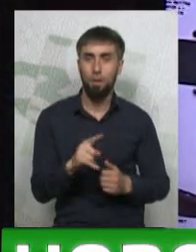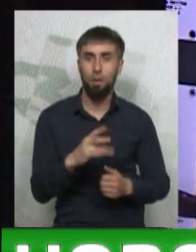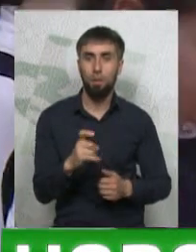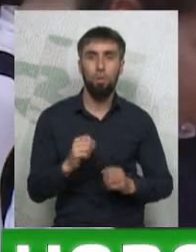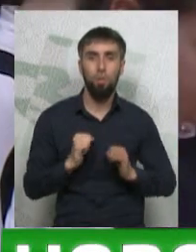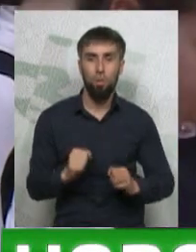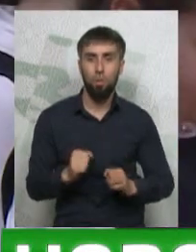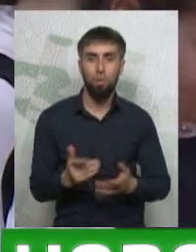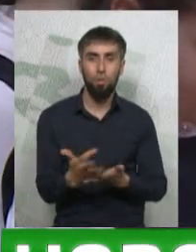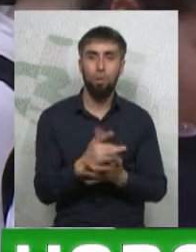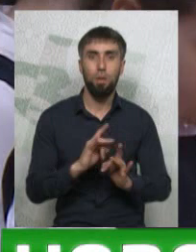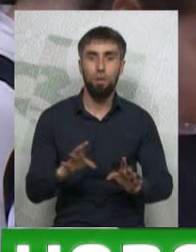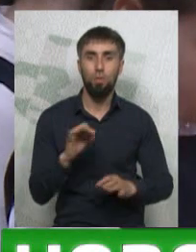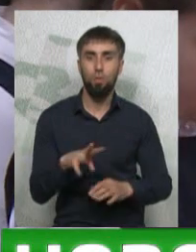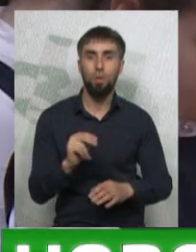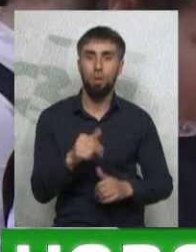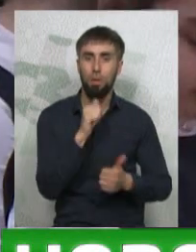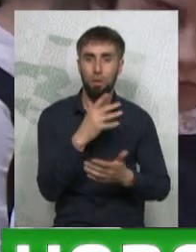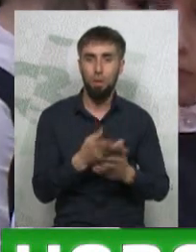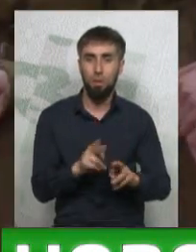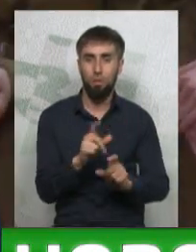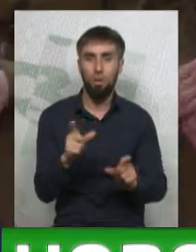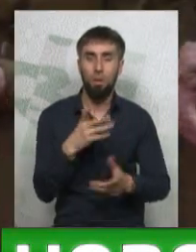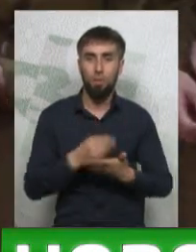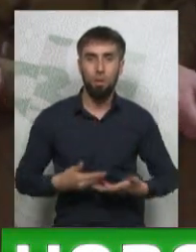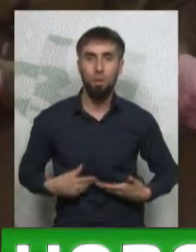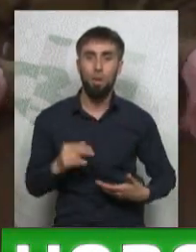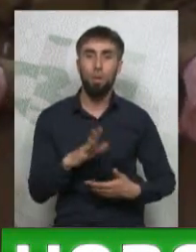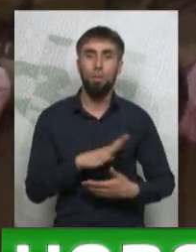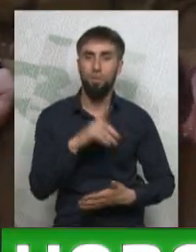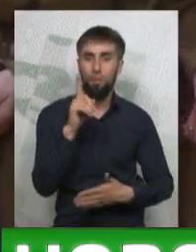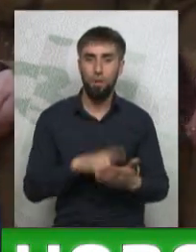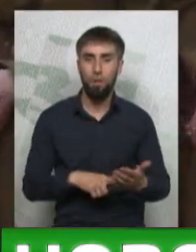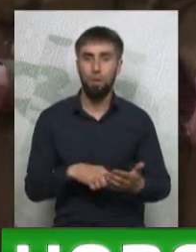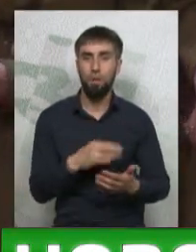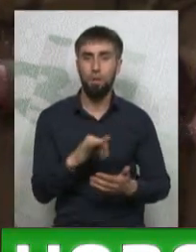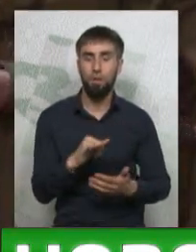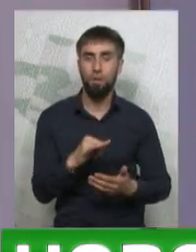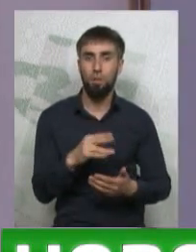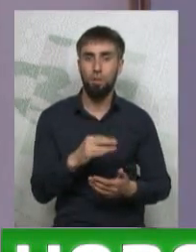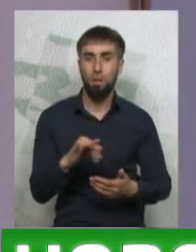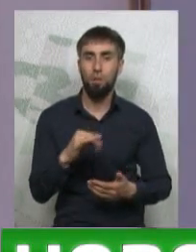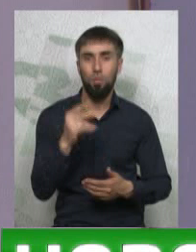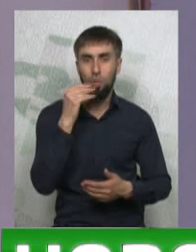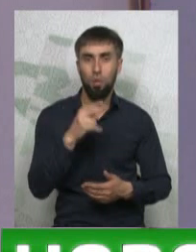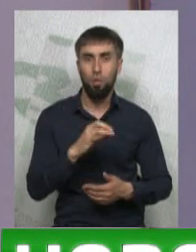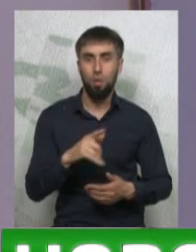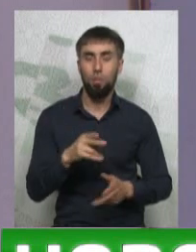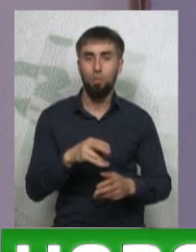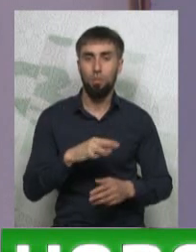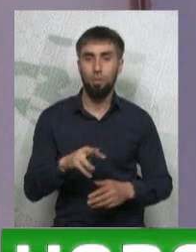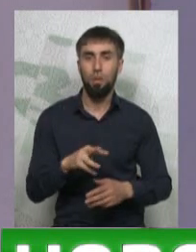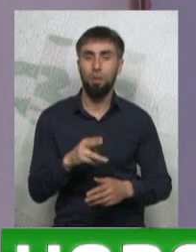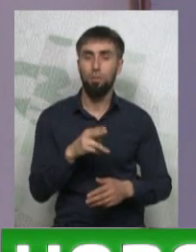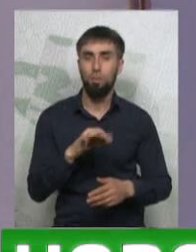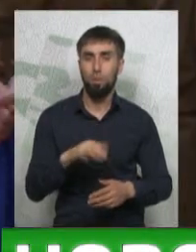герой. Собравшимся рассказывают о том, как рисковали эти люди своей жизнью и как были верны данные присяги. Их мужество, честь и патриотизм –